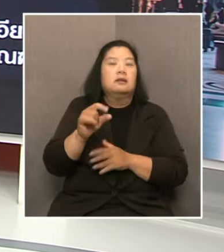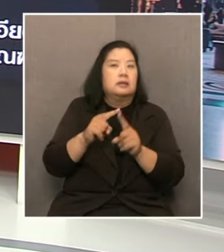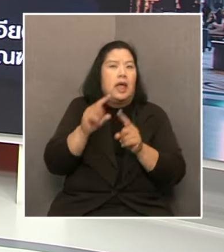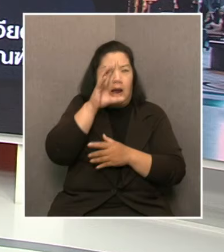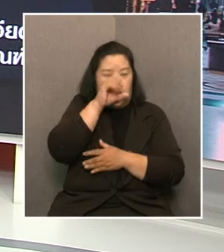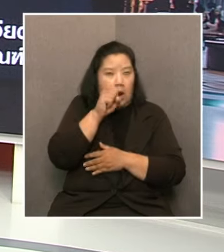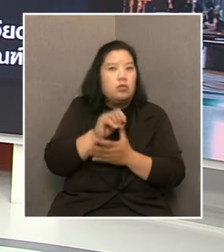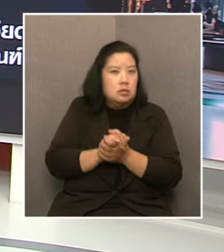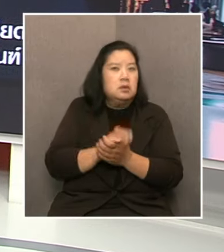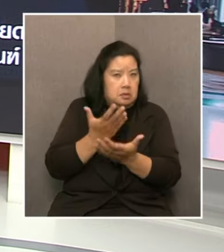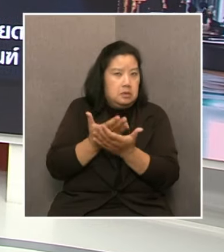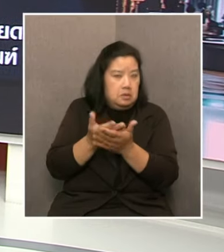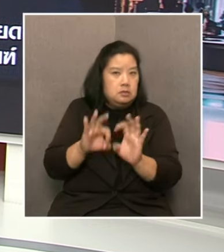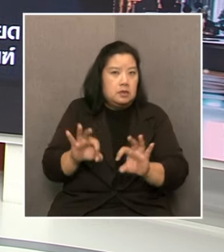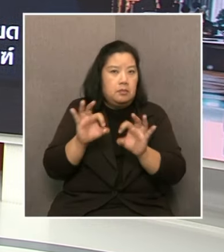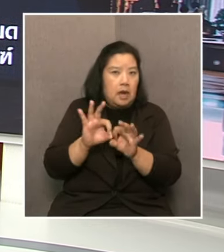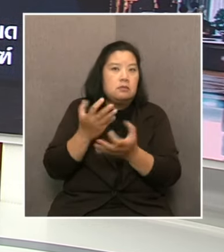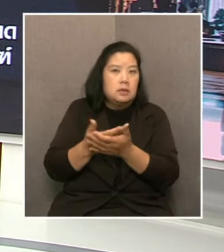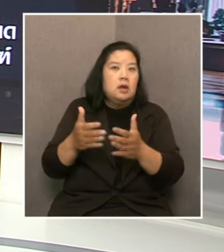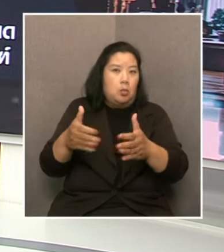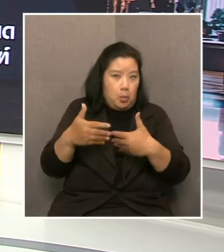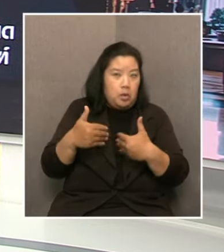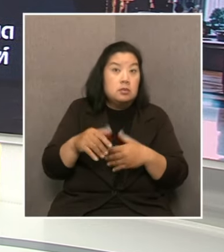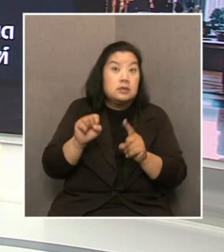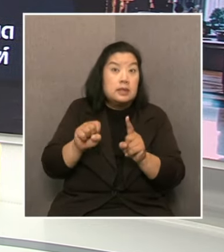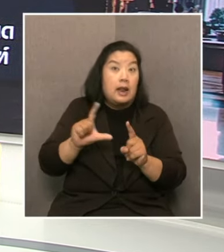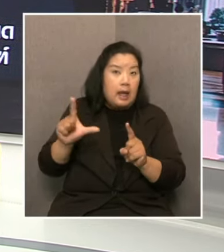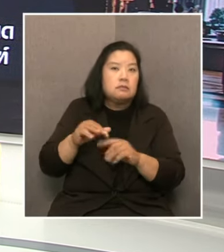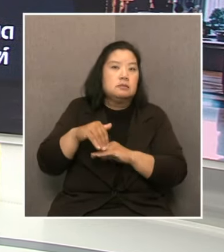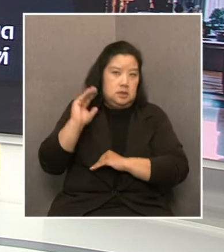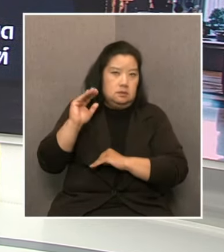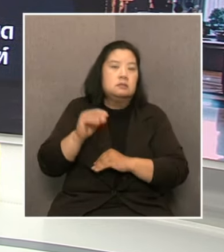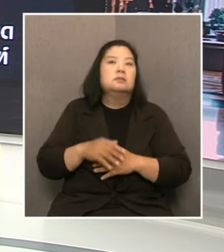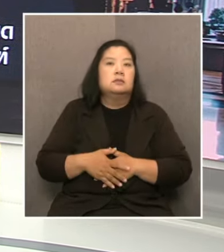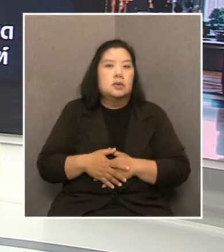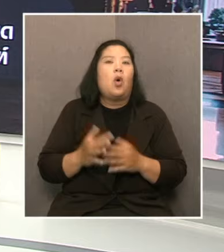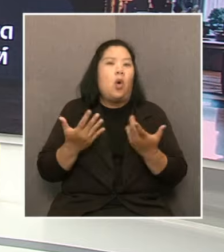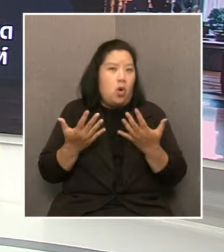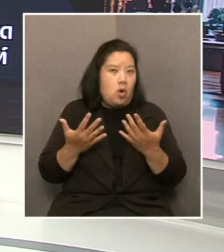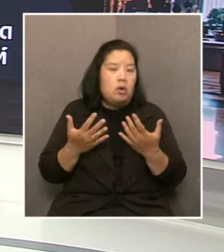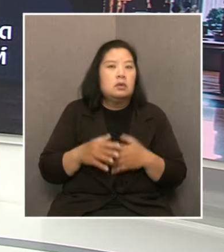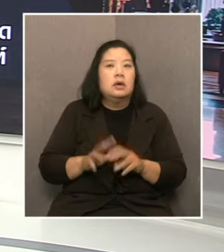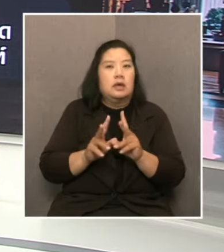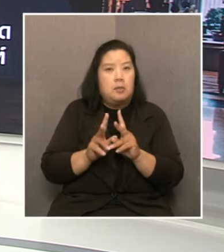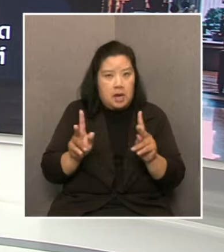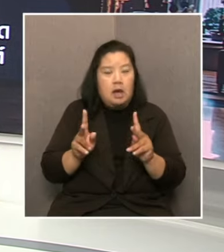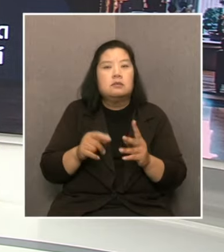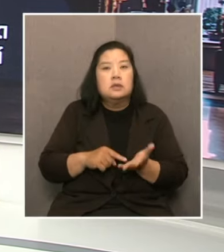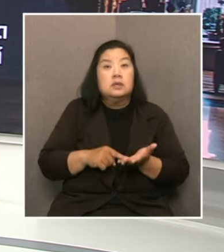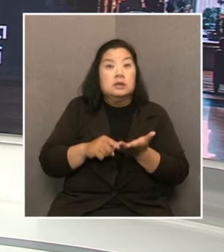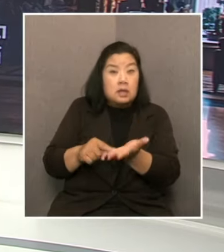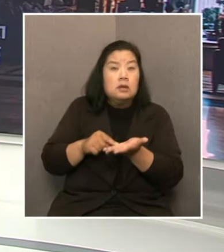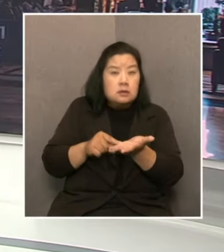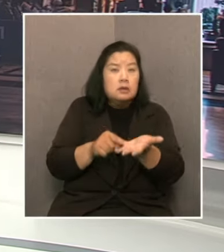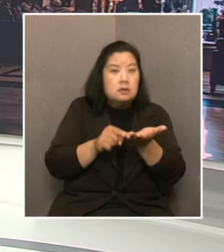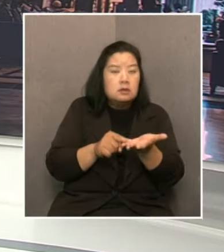จะมีเม็ดเงินลงทุน 100,000ล้านบาทต่อแห่งนั่นเองครับเดี๋ยวรอติดตามกันนะครับเพราะว่าก็ต้องผ่านการพิจารณาในหลากหลายขั้นตอนที่สำคัญนะ